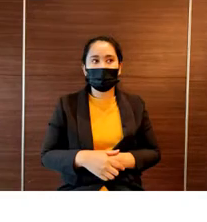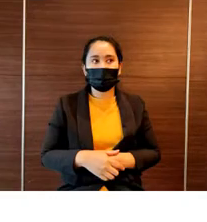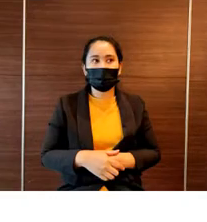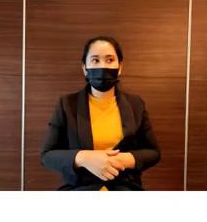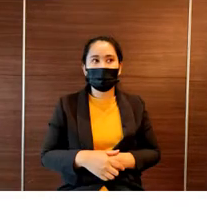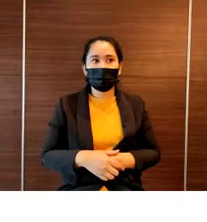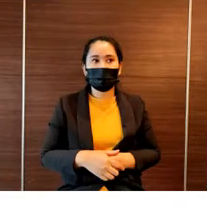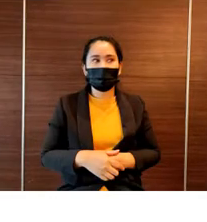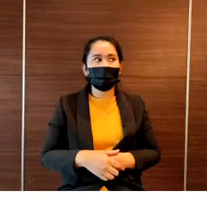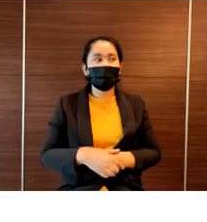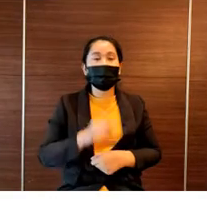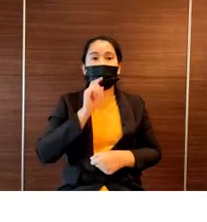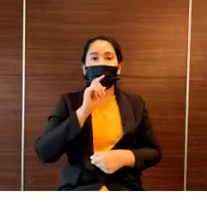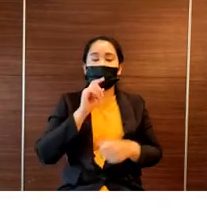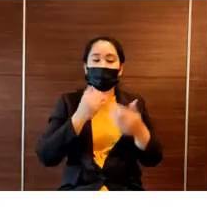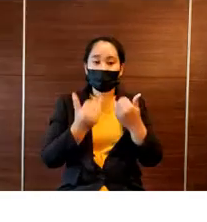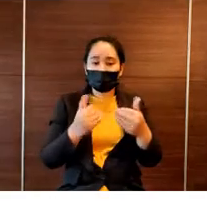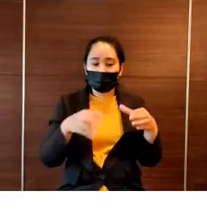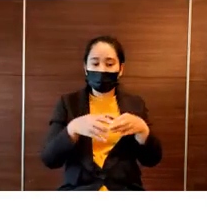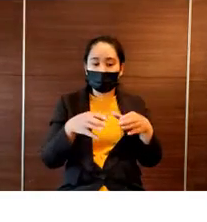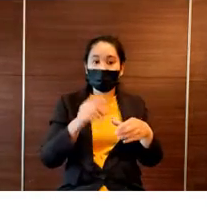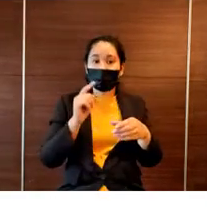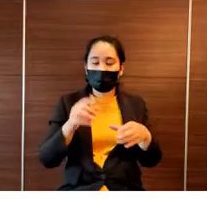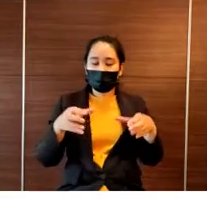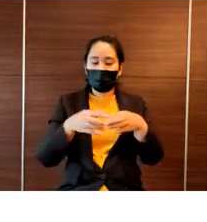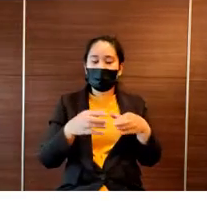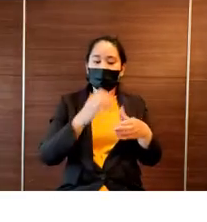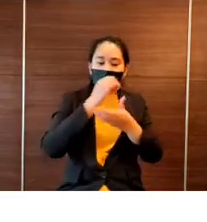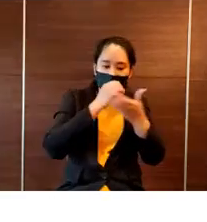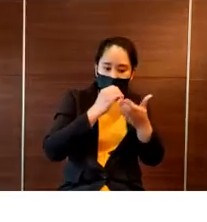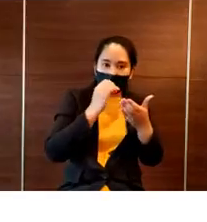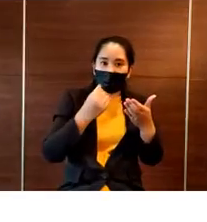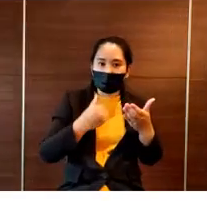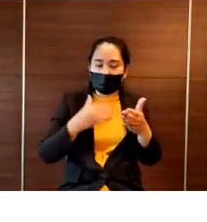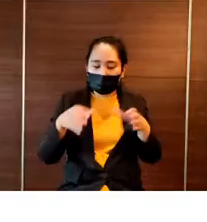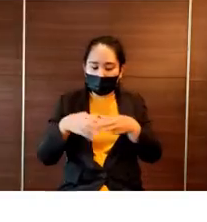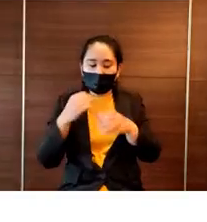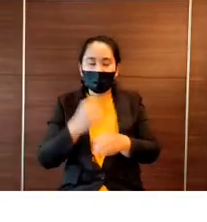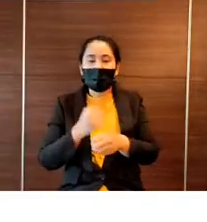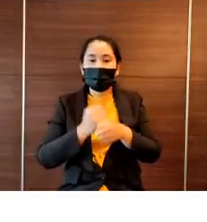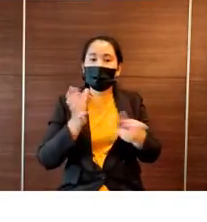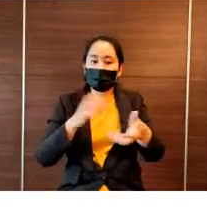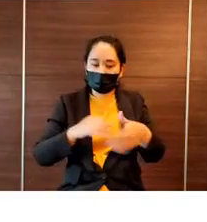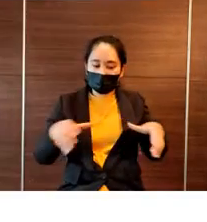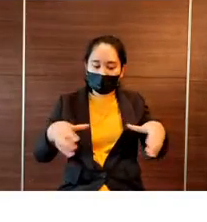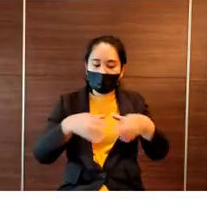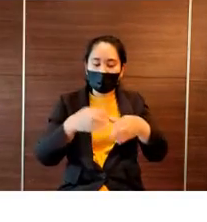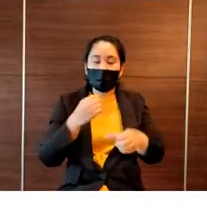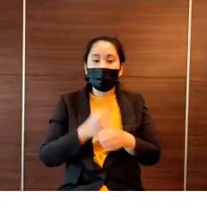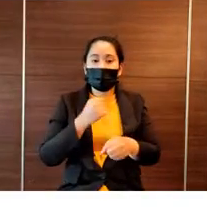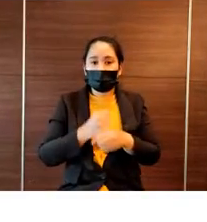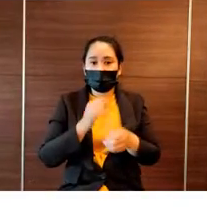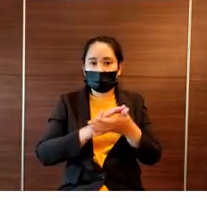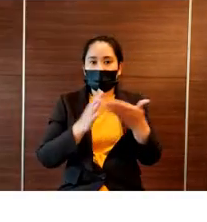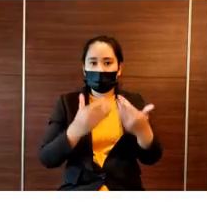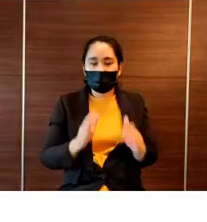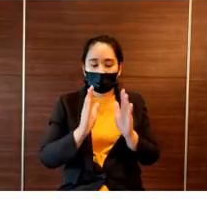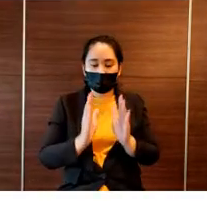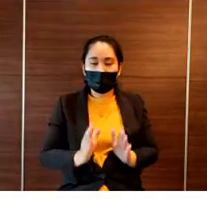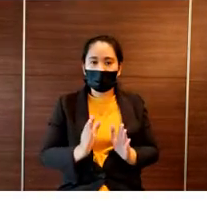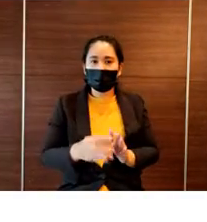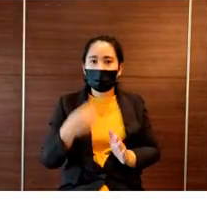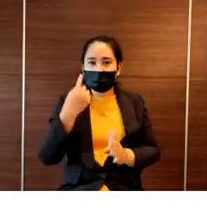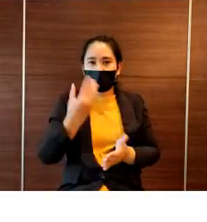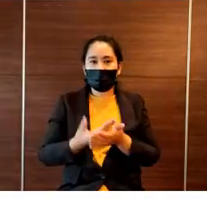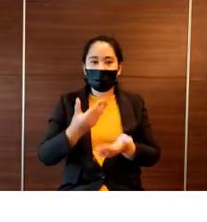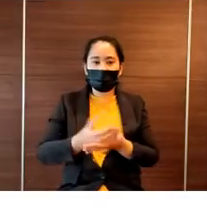เซฟตี้เน็ตก็เป็นกลุ่มที่ตั้งกันขึ้นมาจากทั้งผู้ที่ใช้สารนะคะผู้ที่ทำงานด้วยนะคะแล้วก็เอาคนอุ่นในงานที่จริงๆแล้วมีง